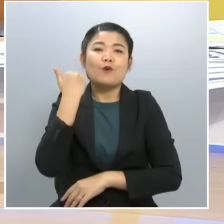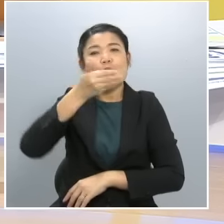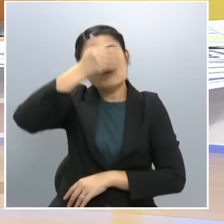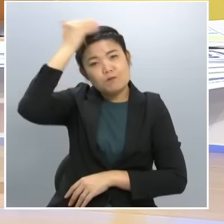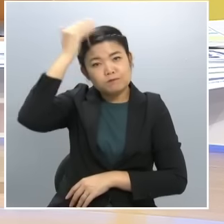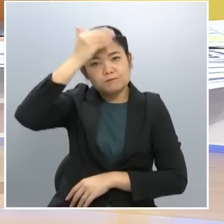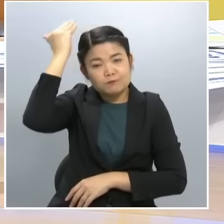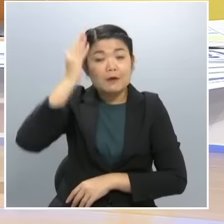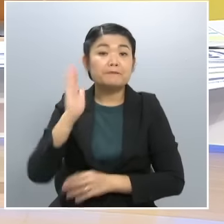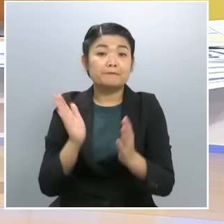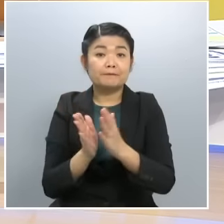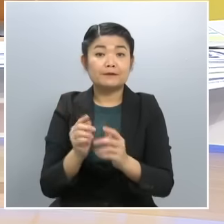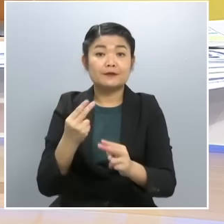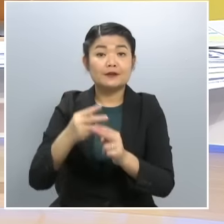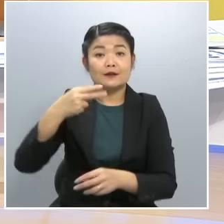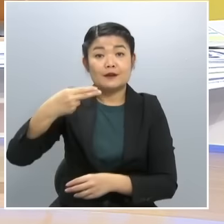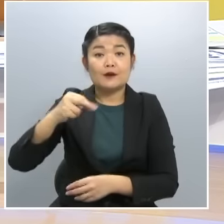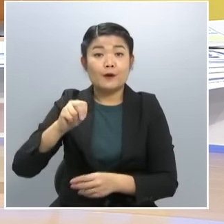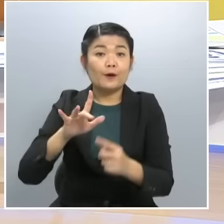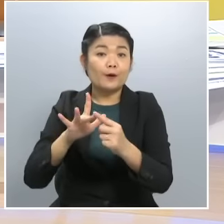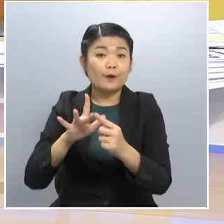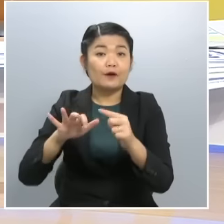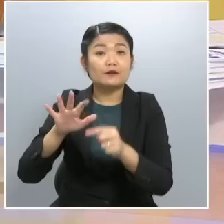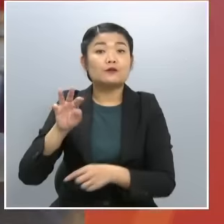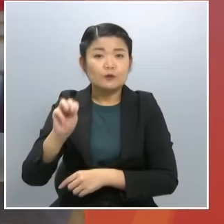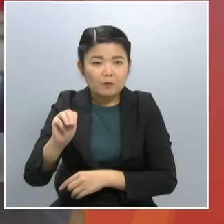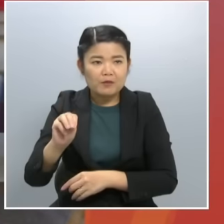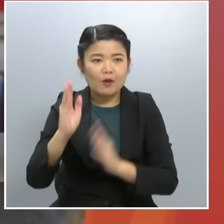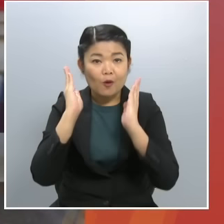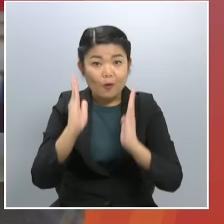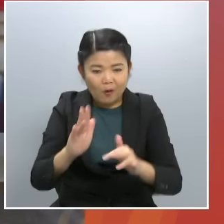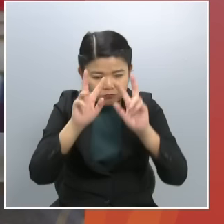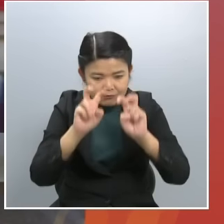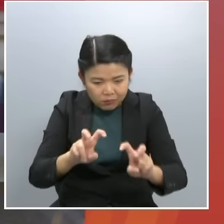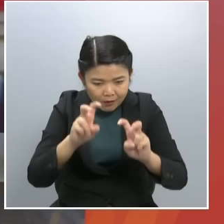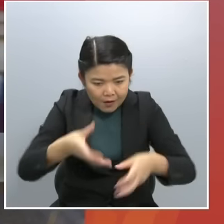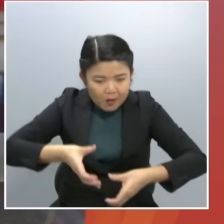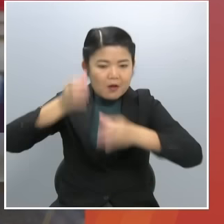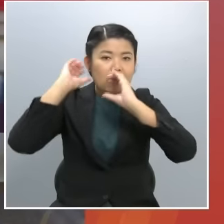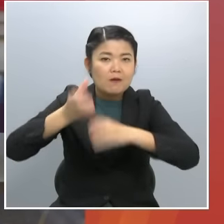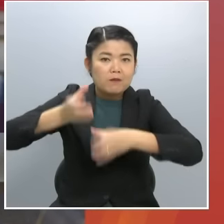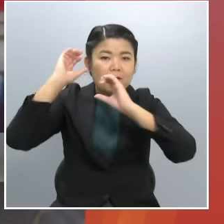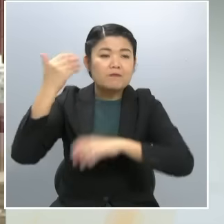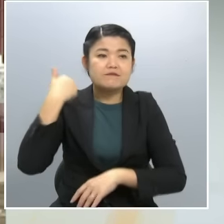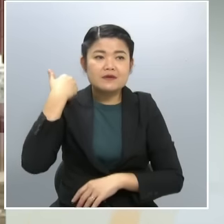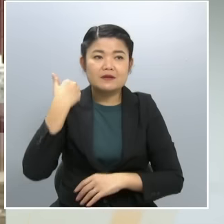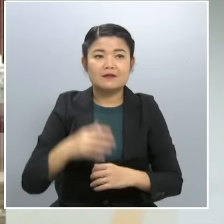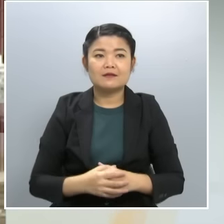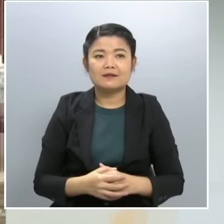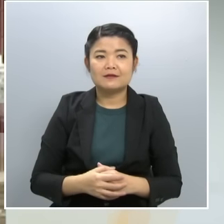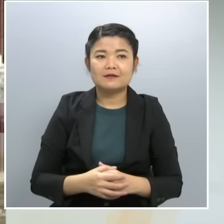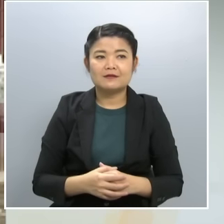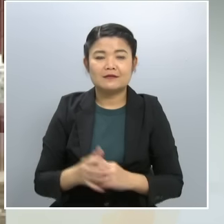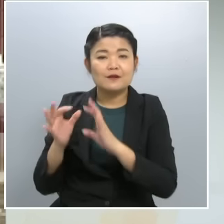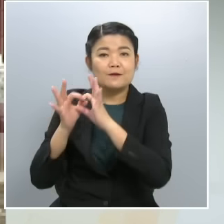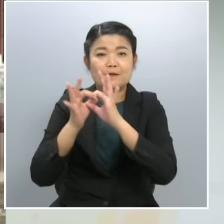อยู่เนี่ยเ่อก็ปรากฏว่าเป็นเรื่องราวที่คนย้อนกลับไปหาเลยค่ะแล้วปรากฏว่ามันมีกรณีก็คงจะต่อเนื่องอีก